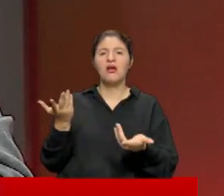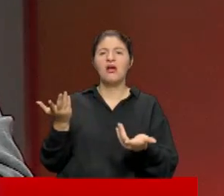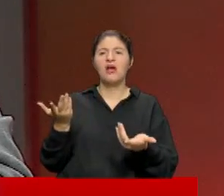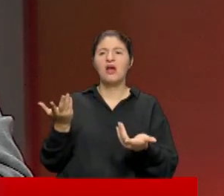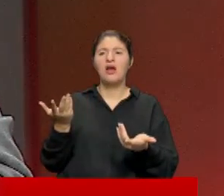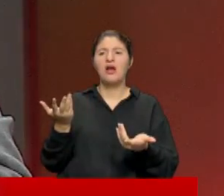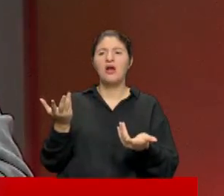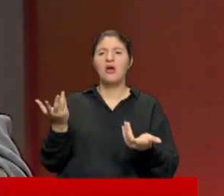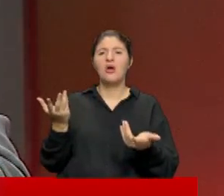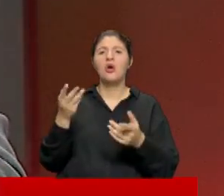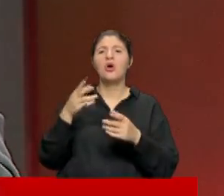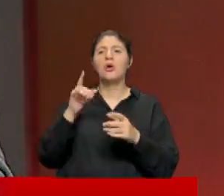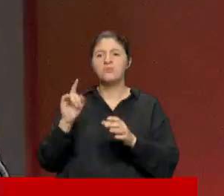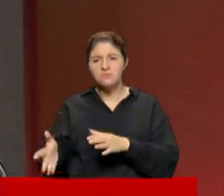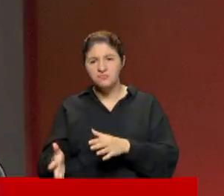Eee